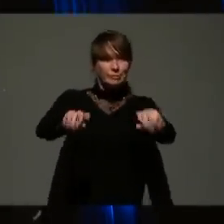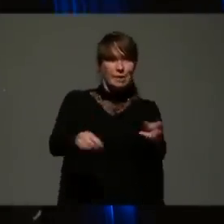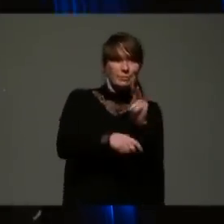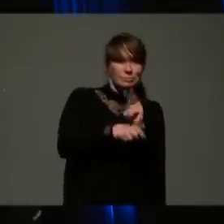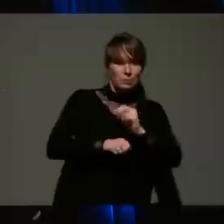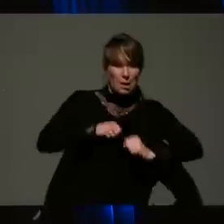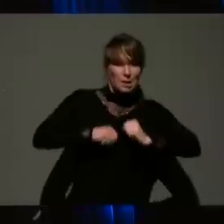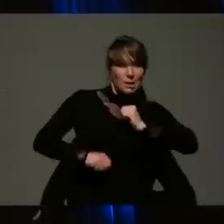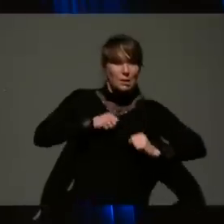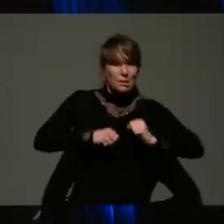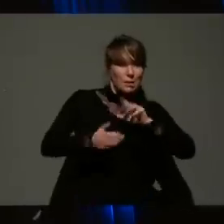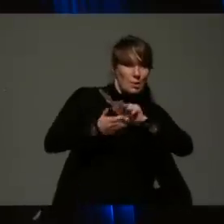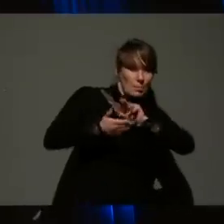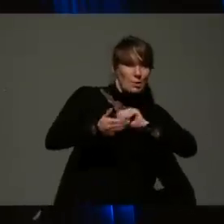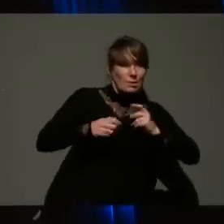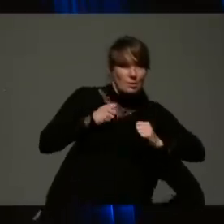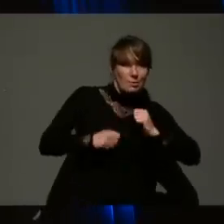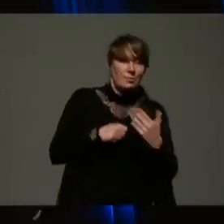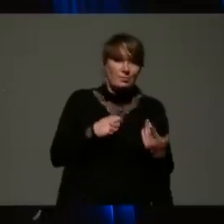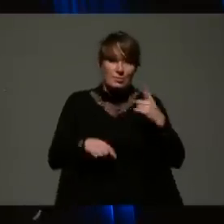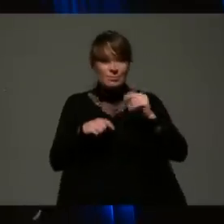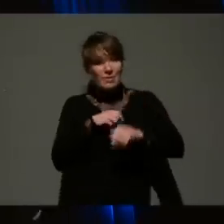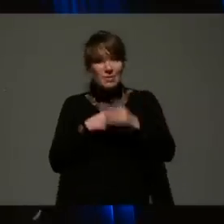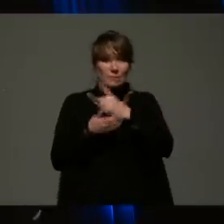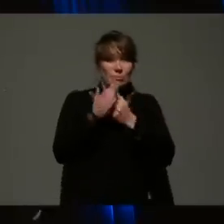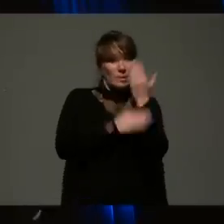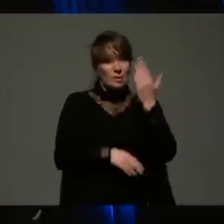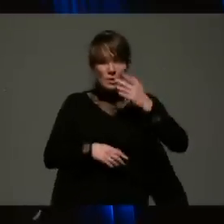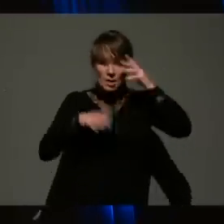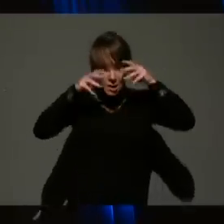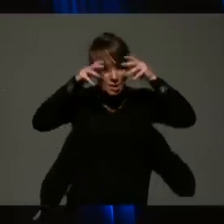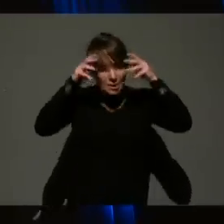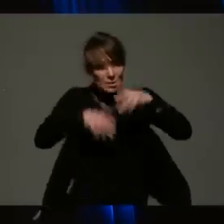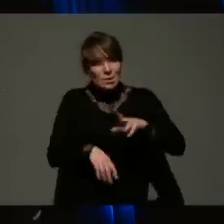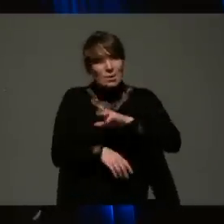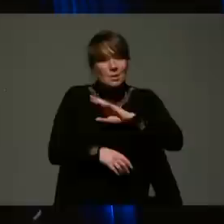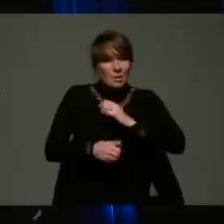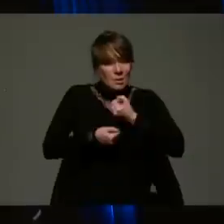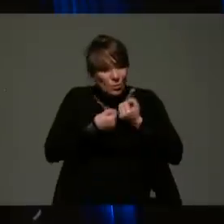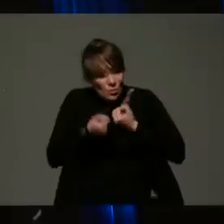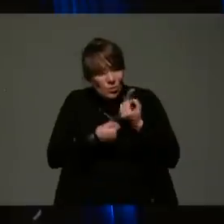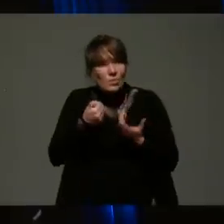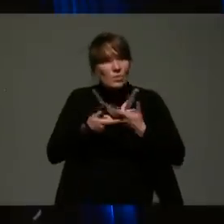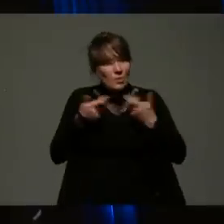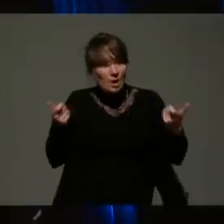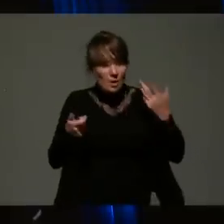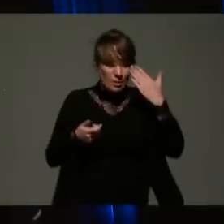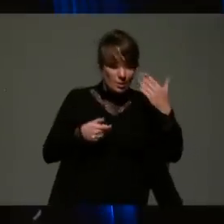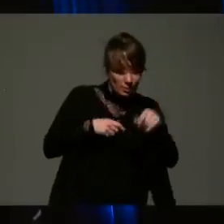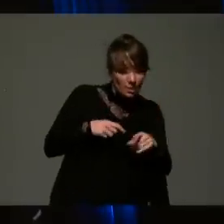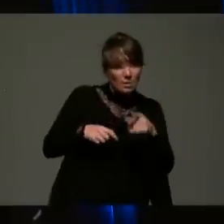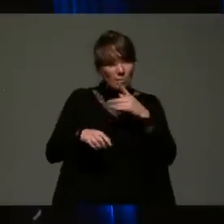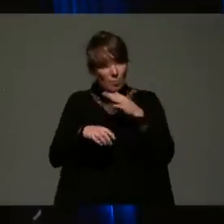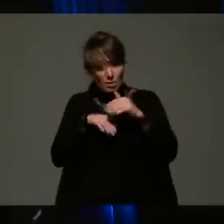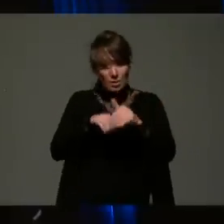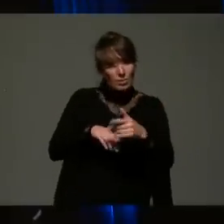fallait travailler durement, il fallait souffrir, il fallait transpirer, hein. Et lorsque vous croyez ne plus pouvoir poursuivre l'exercice, faites-le encore